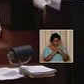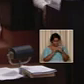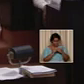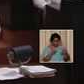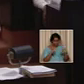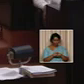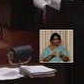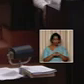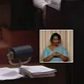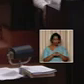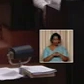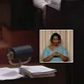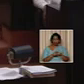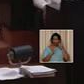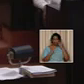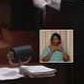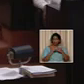හැසිරීම අවංක භාවයකින් සහ